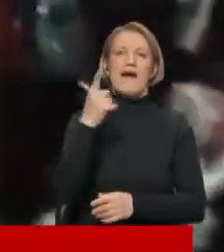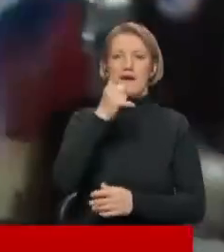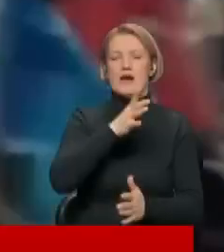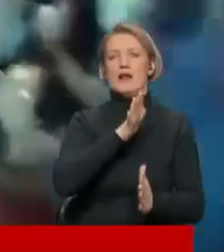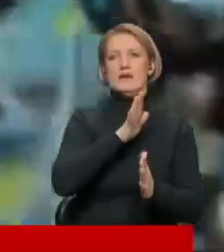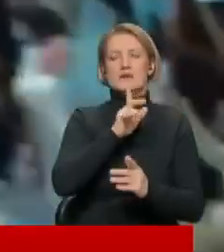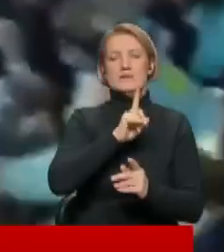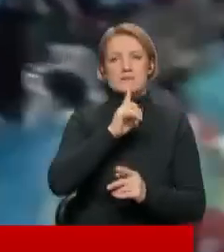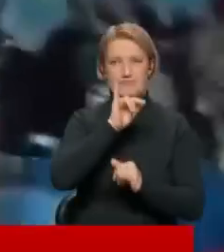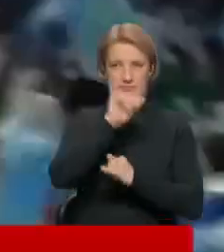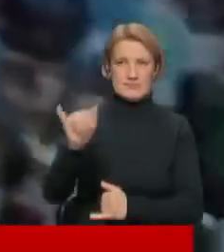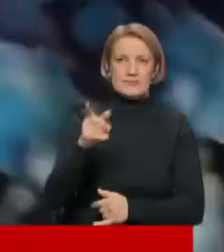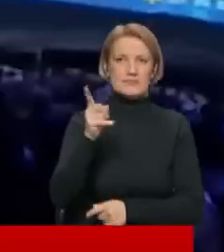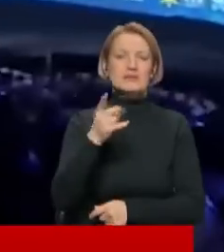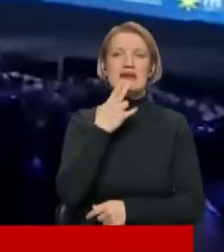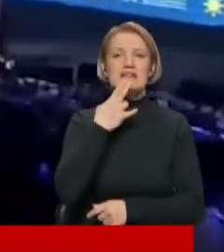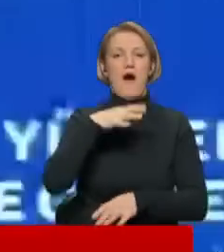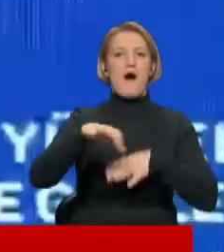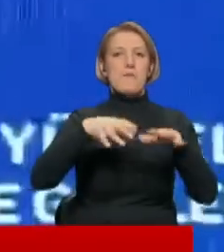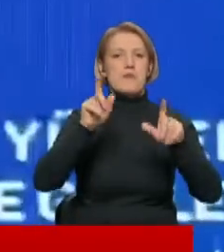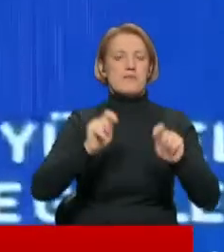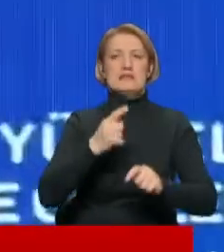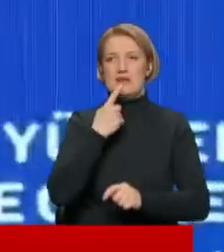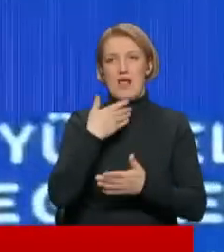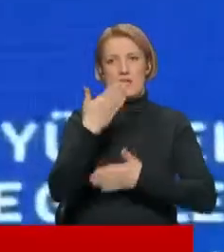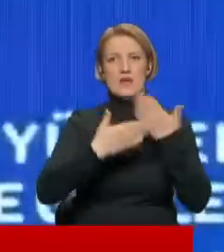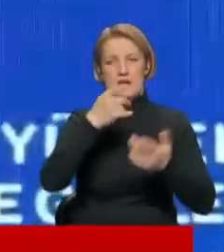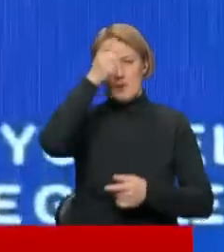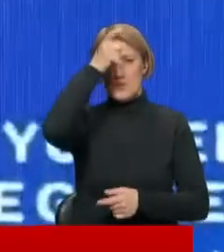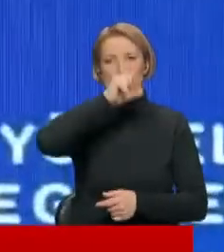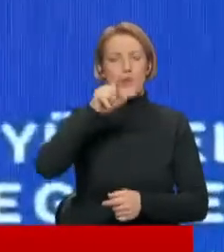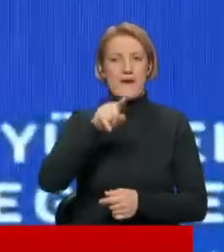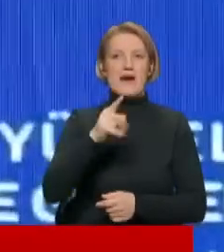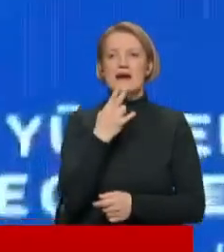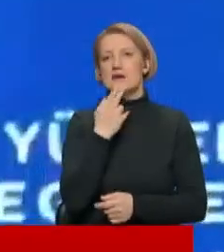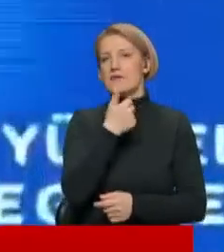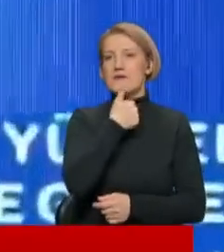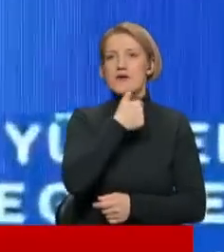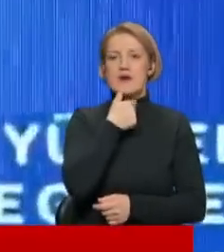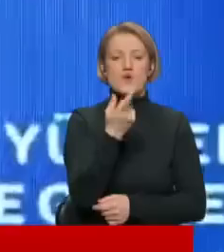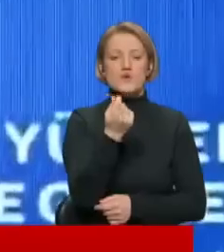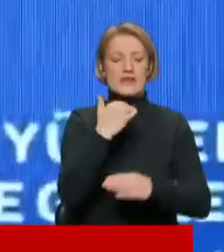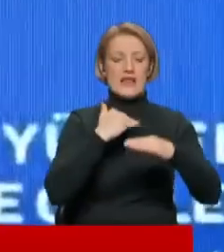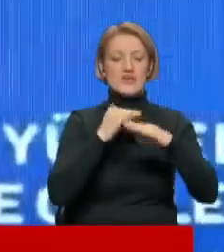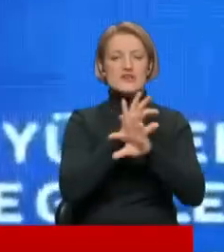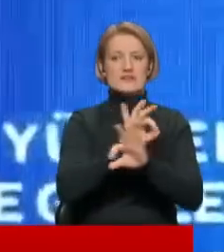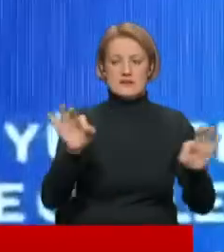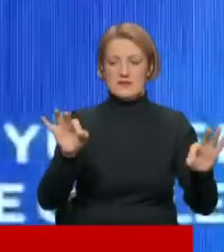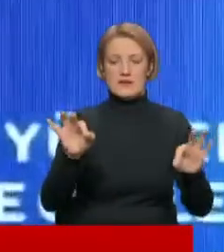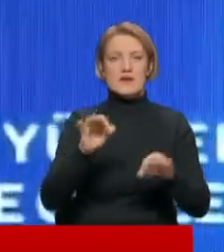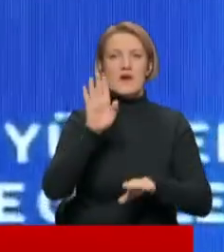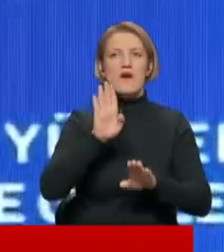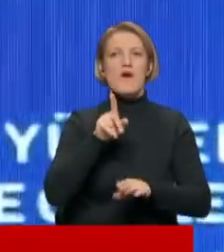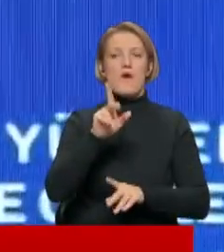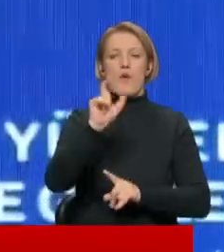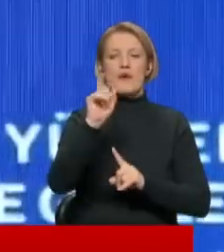hayatında da ayrımcılığa uğradığını anlattı Türkiye ne yazık ki cinsiyete dayalı ücret eşitsizliğinde o